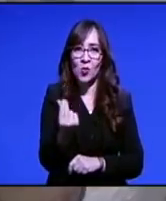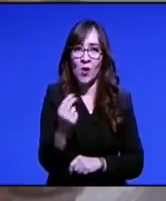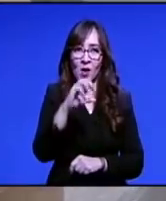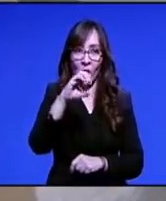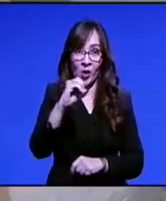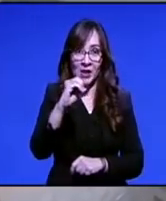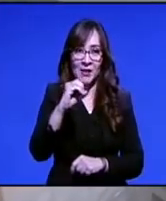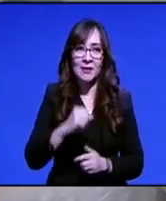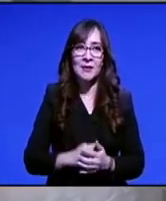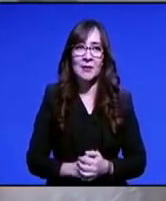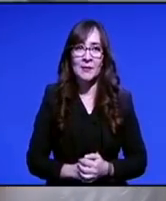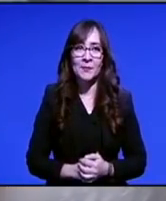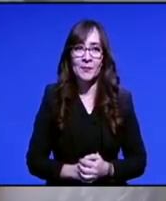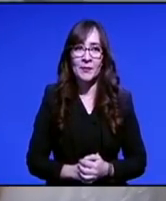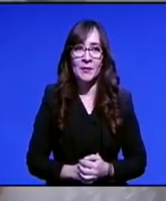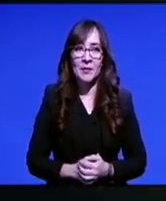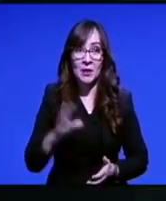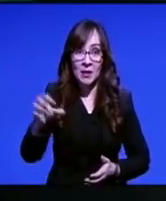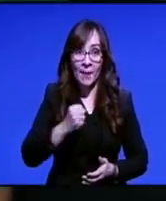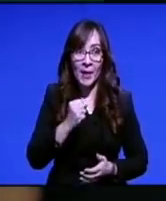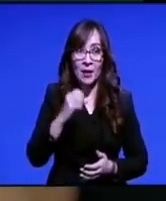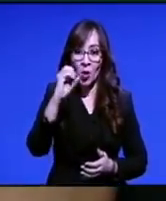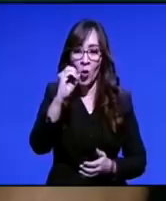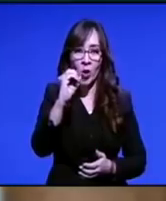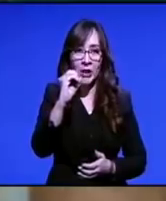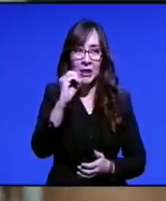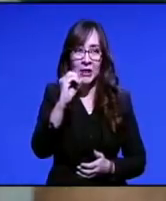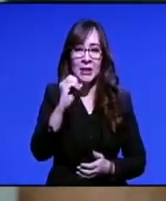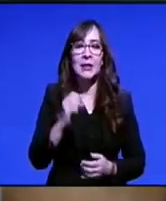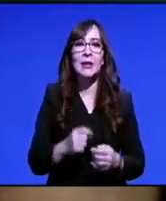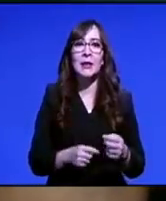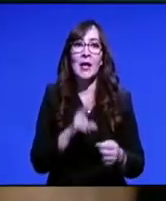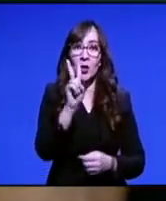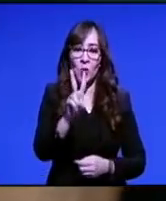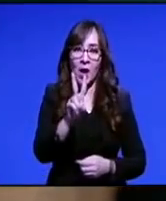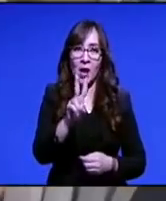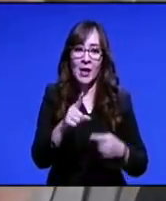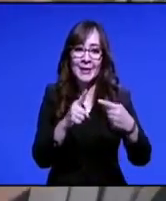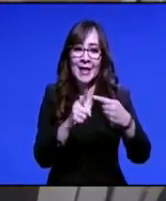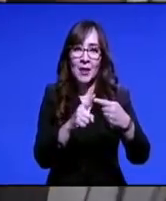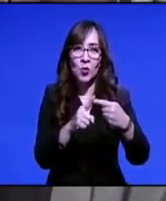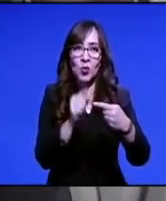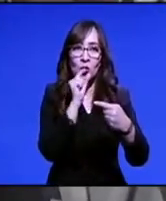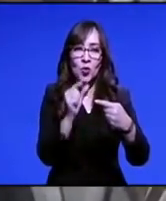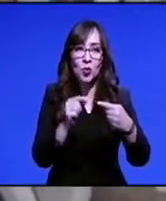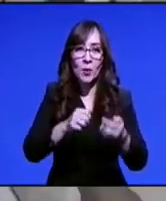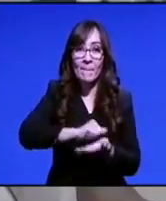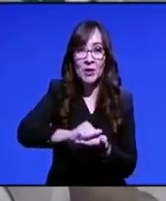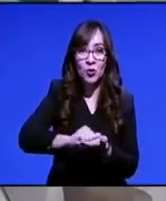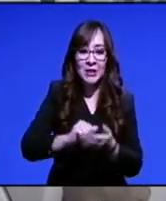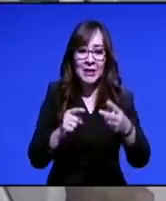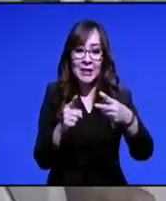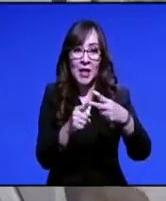Kita dapat 2 koin, jadi 1 koinnya ini untuk mencuci, yang koin kedua untuk ngeringin. Dengan harga berapa mas 5